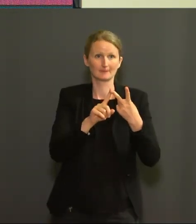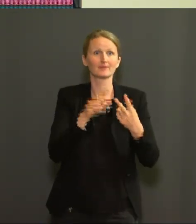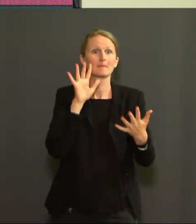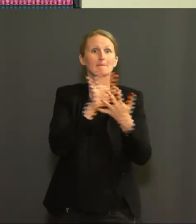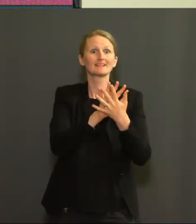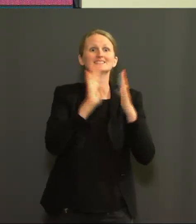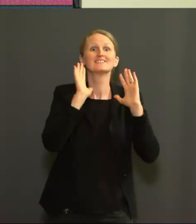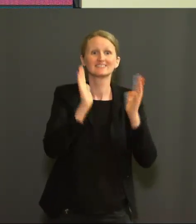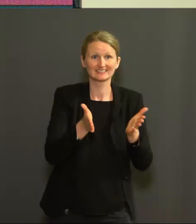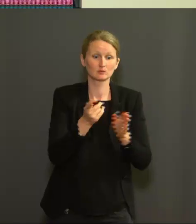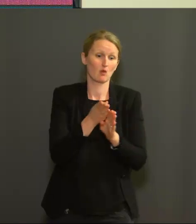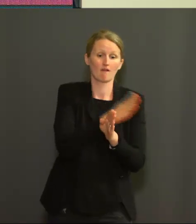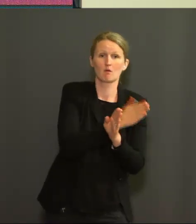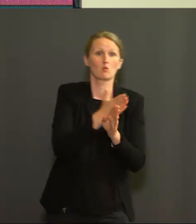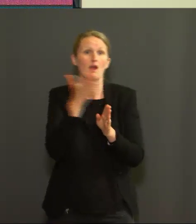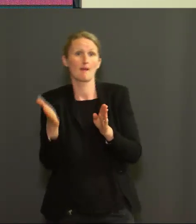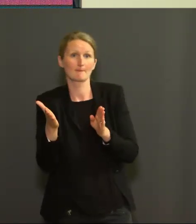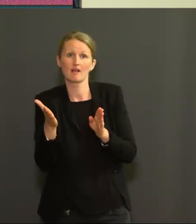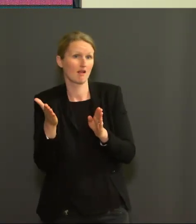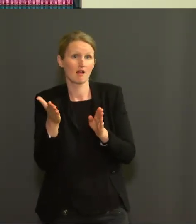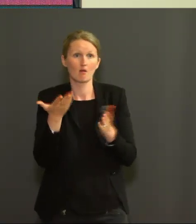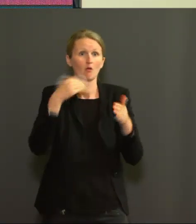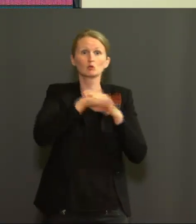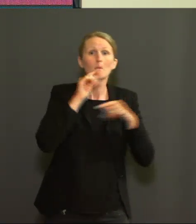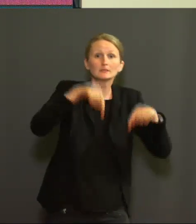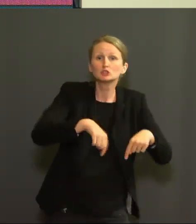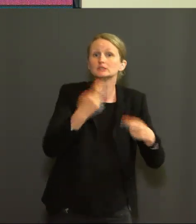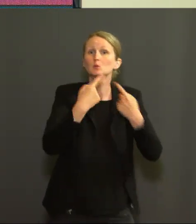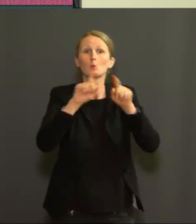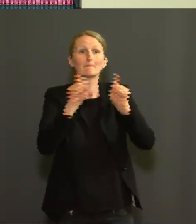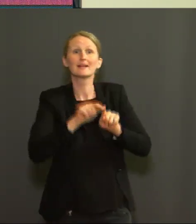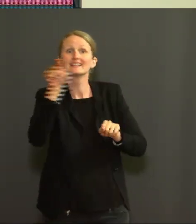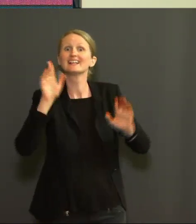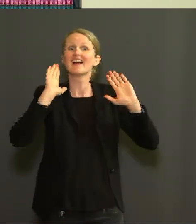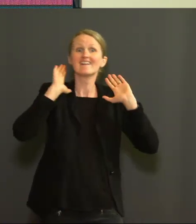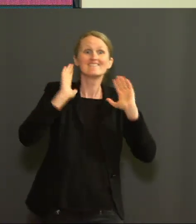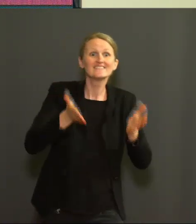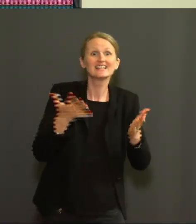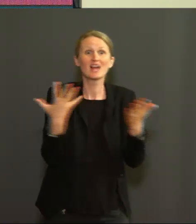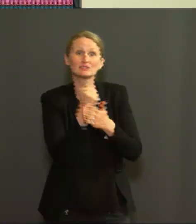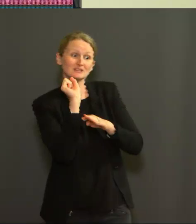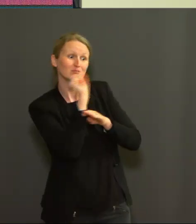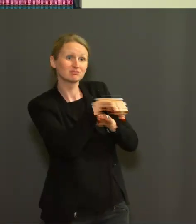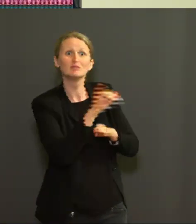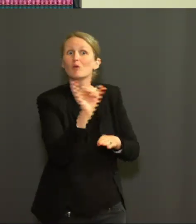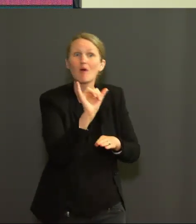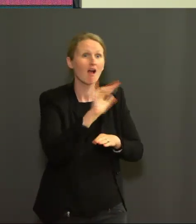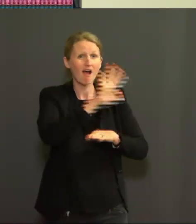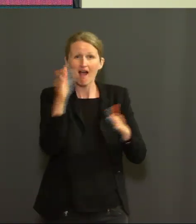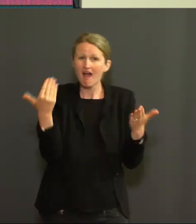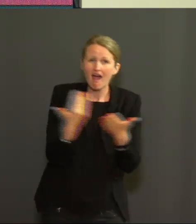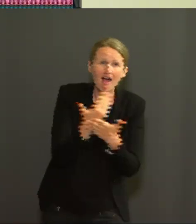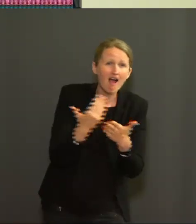sait que ce soit là-bas ou que ce soit ici, eh bien, on est heureux lorsque l'on gagne et donc on chante, on crie, on festoie et on